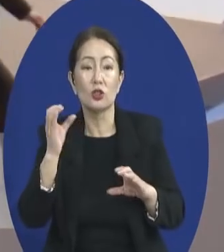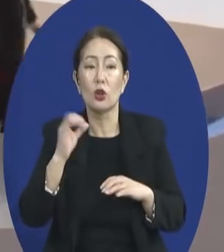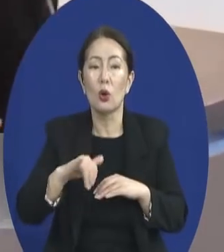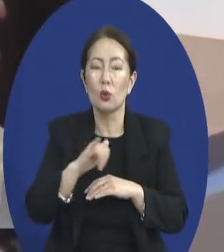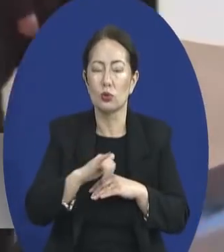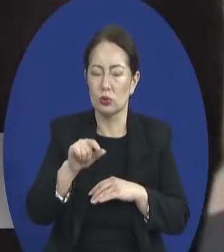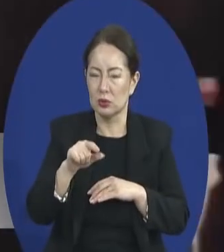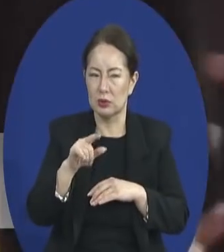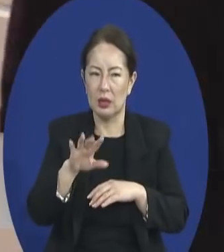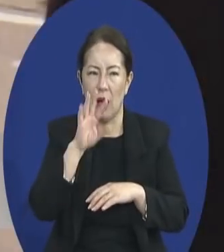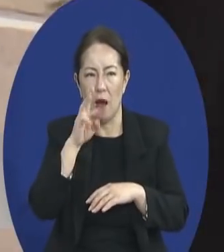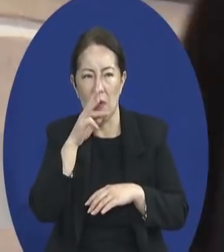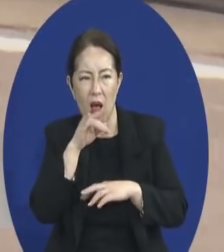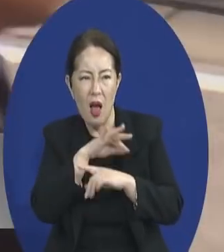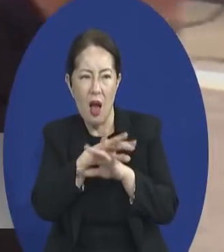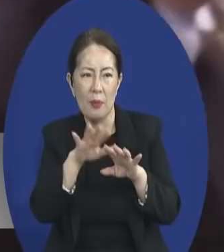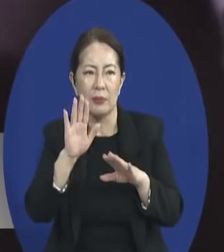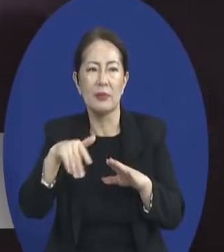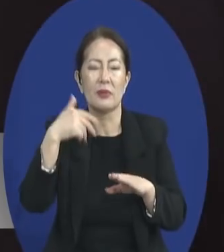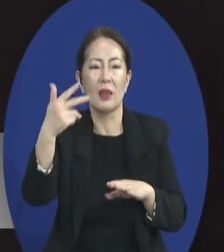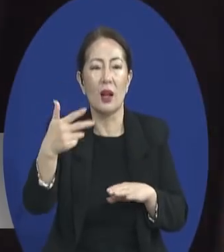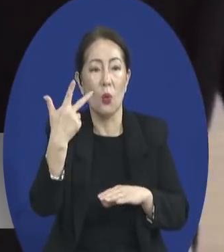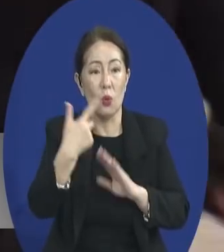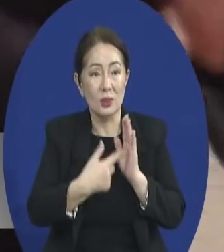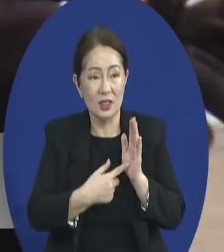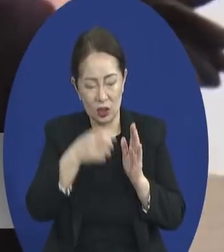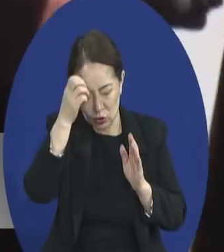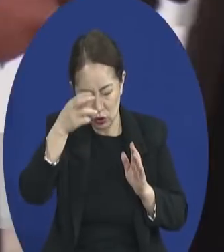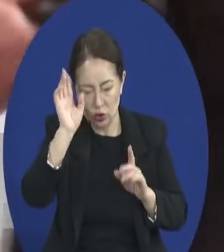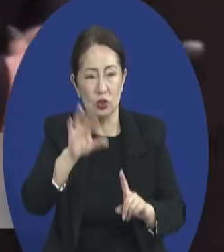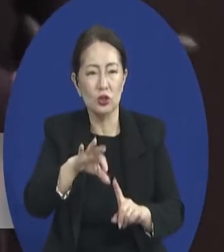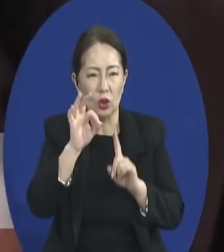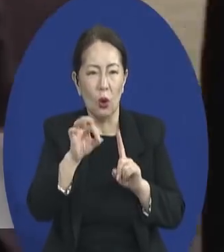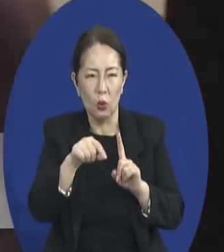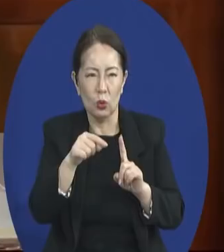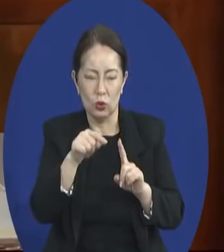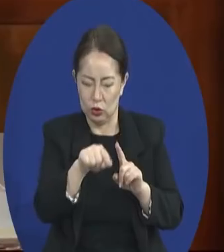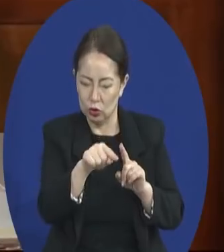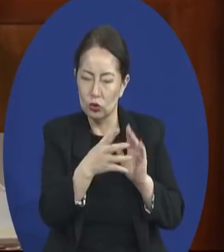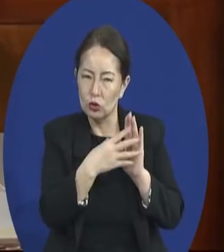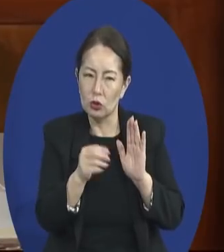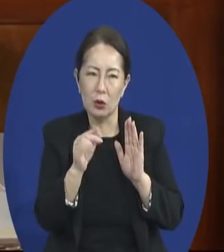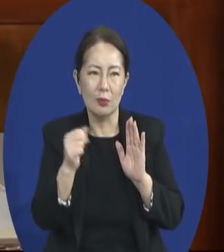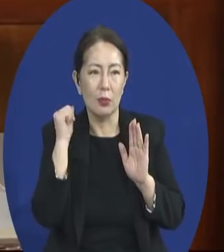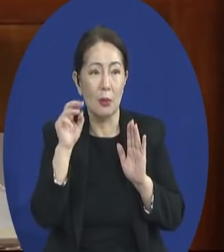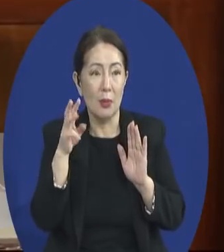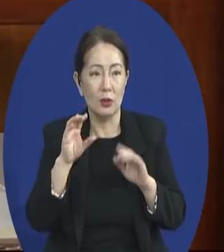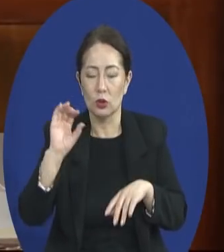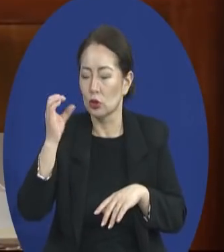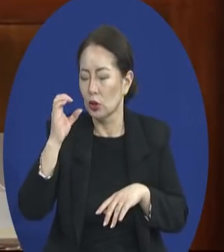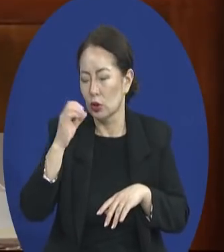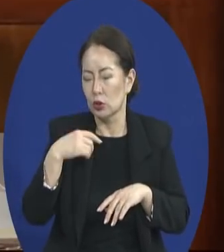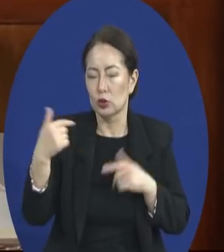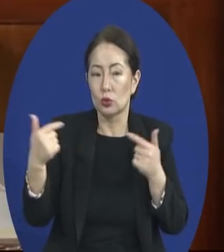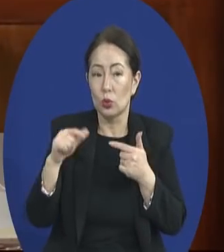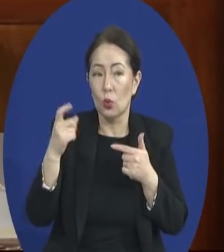улсад ихээхэн дуулантай байгаа бөгөөд эх 3-р сард болох ерөнхийлөгчийн сонгуульд нөлөөлж болзошгүй гэж үзэж байна. Бүгд найрамдах Солонгос улсын сөрөг